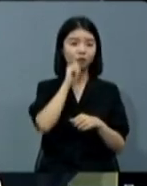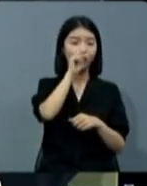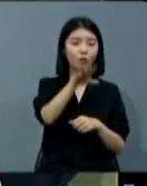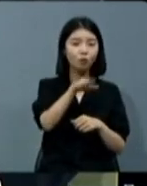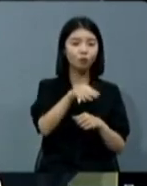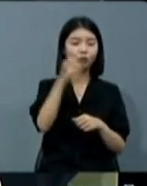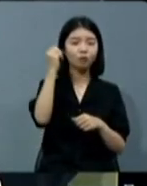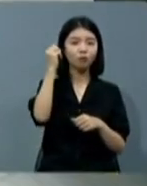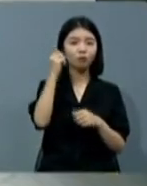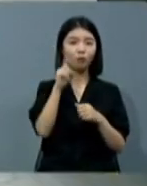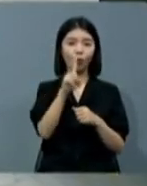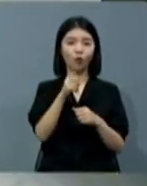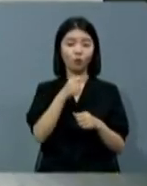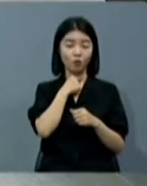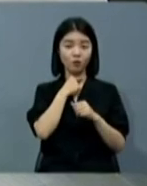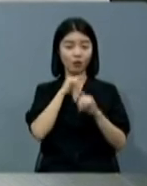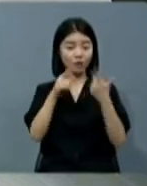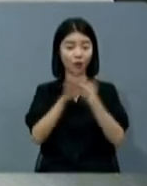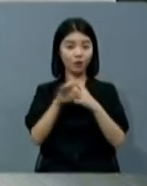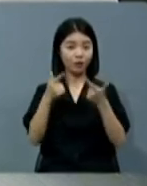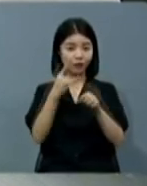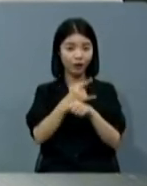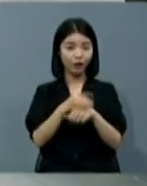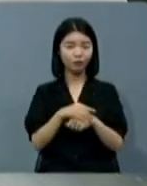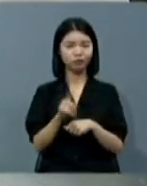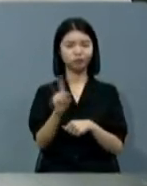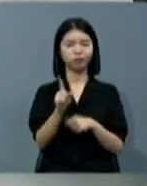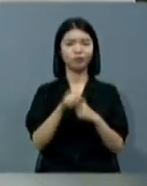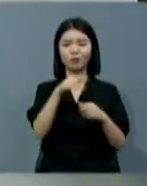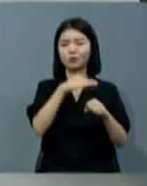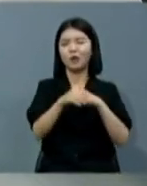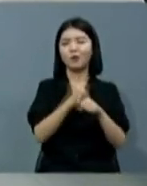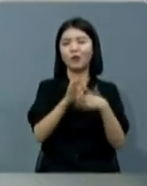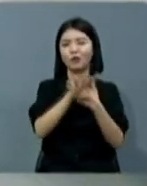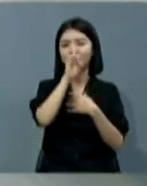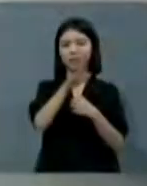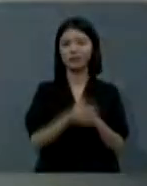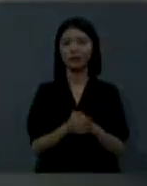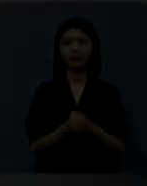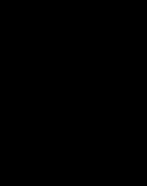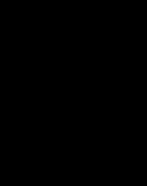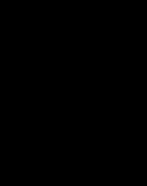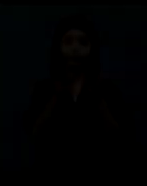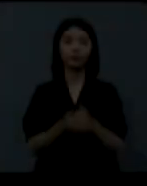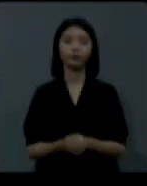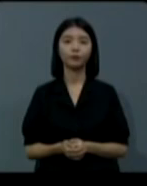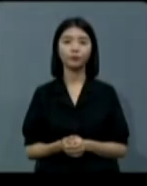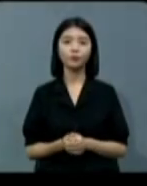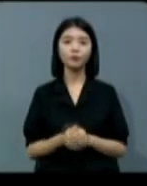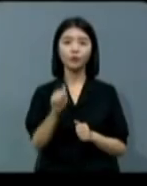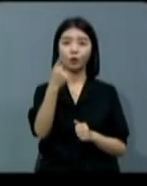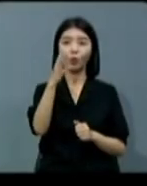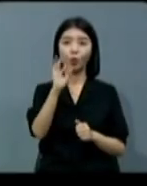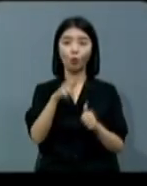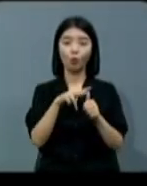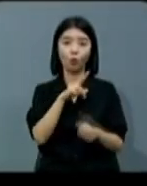던져놓고는 네, 원하면 안 하겠다 강원도랑 나누겠다 정책 그런 식으로 하면 안 되는 거 아닙니까? 홍준표 후보 시간 다 한번 끝났고요. 홍준표